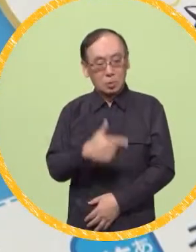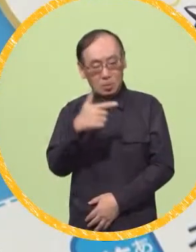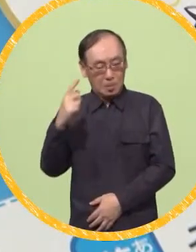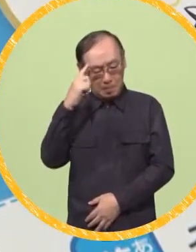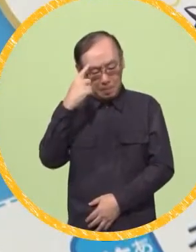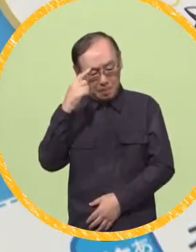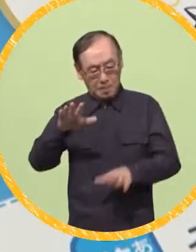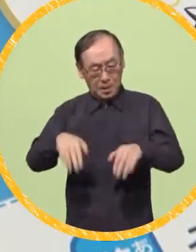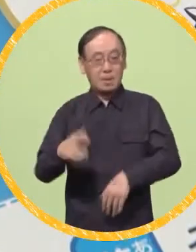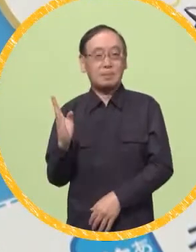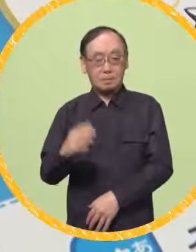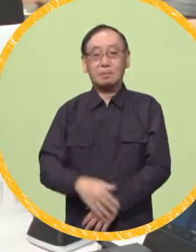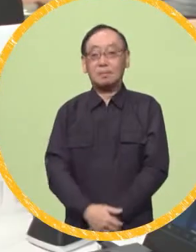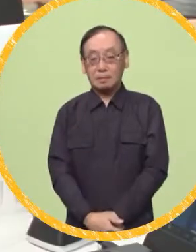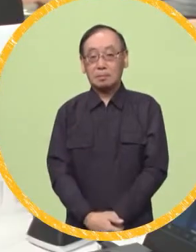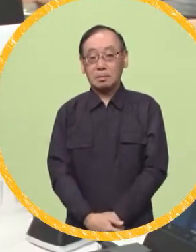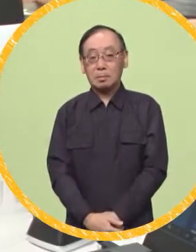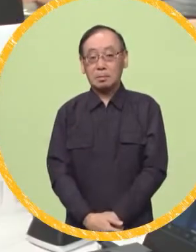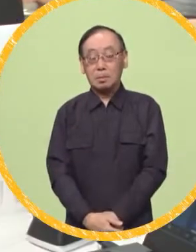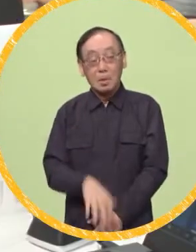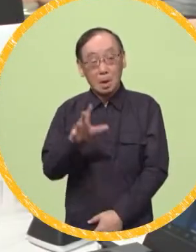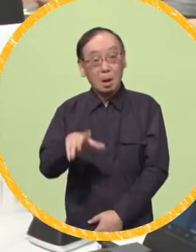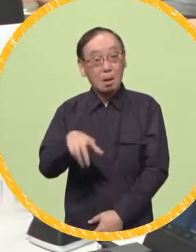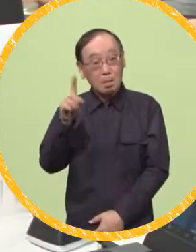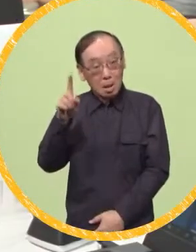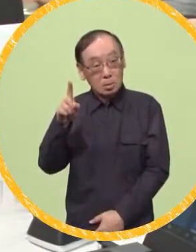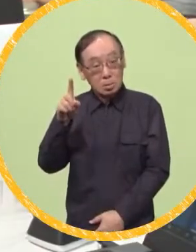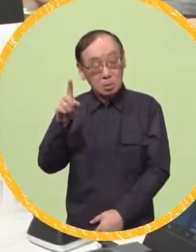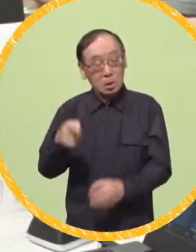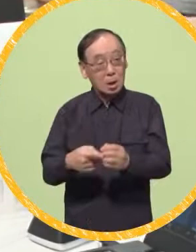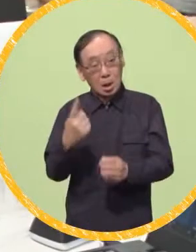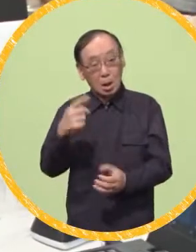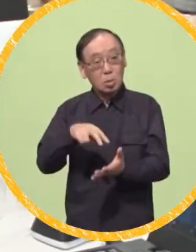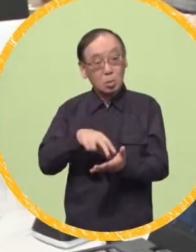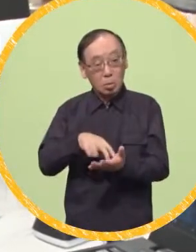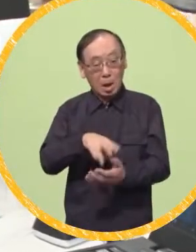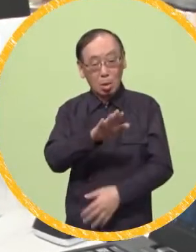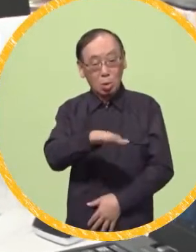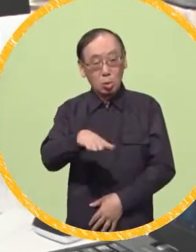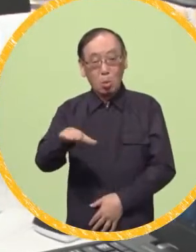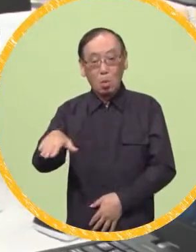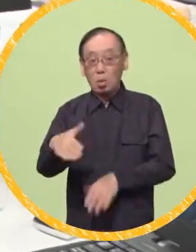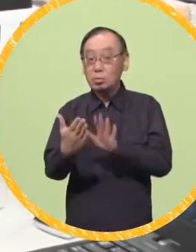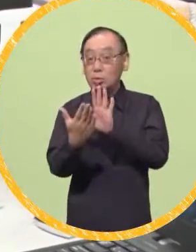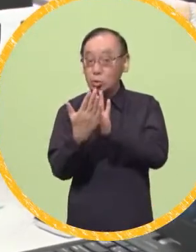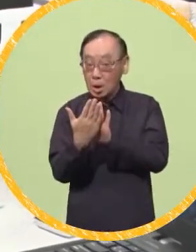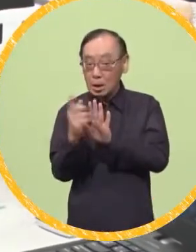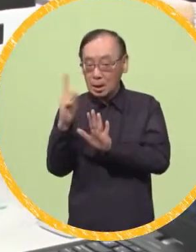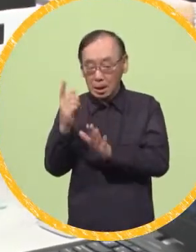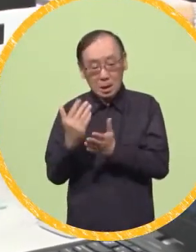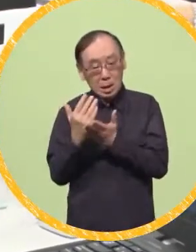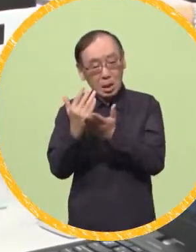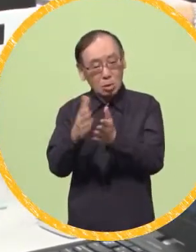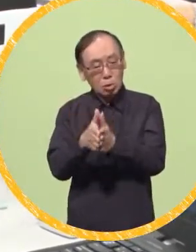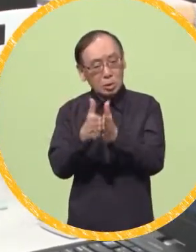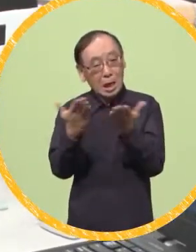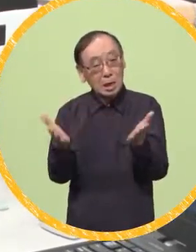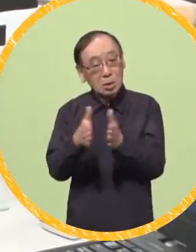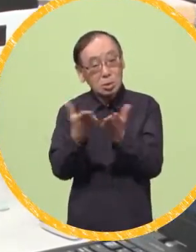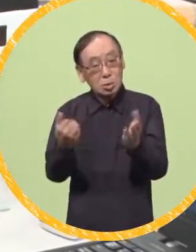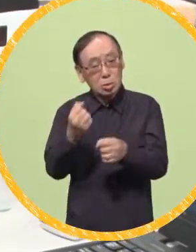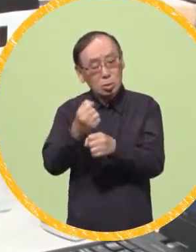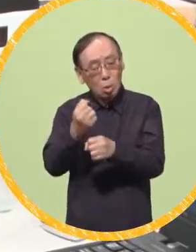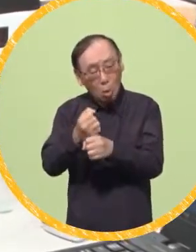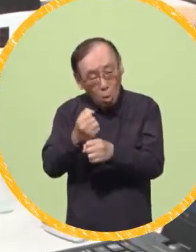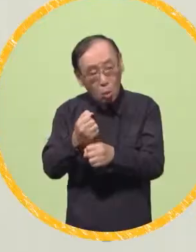こだわったそうですえっとまずことの始まりとしましては a と子供向けの生理後の冊子を作ろうと企画が